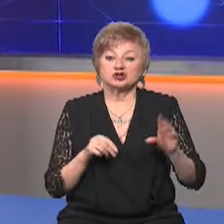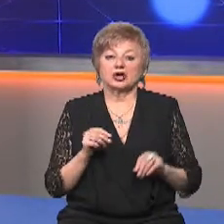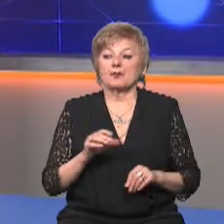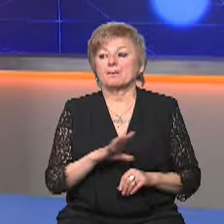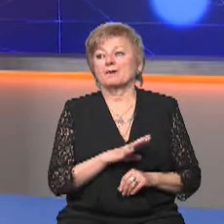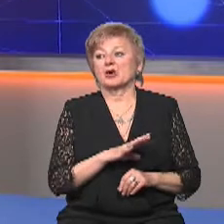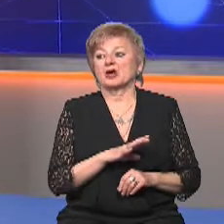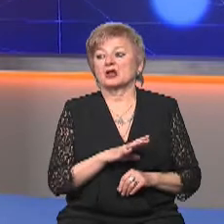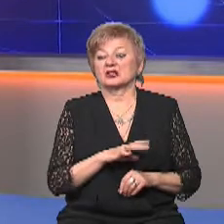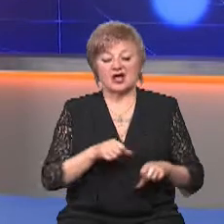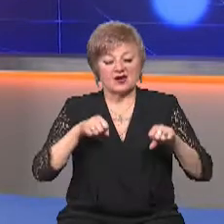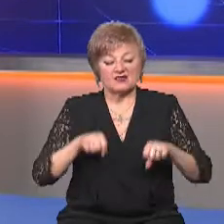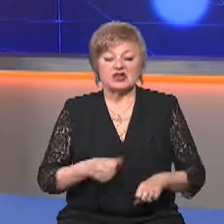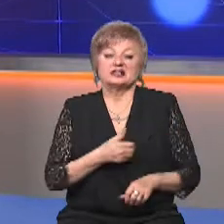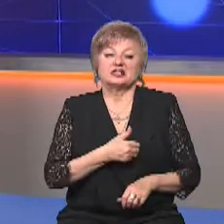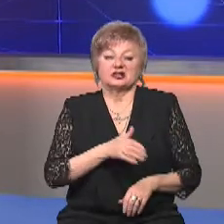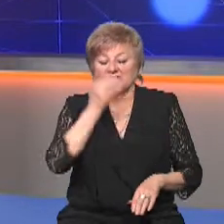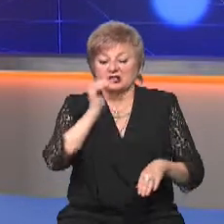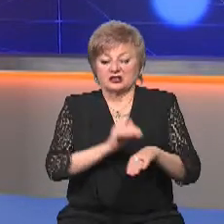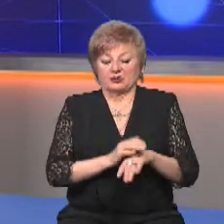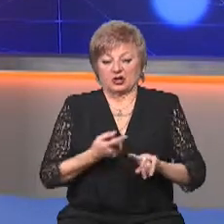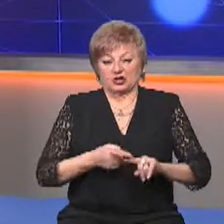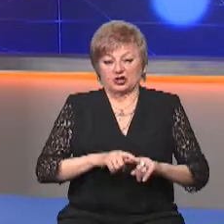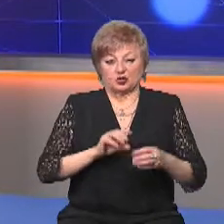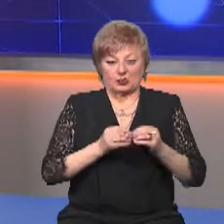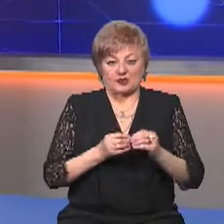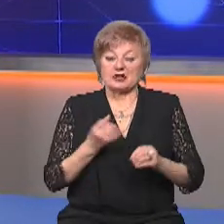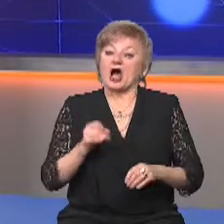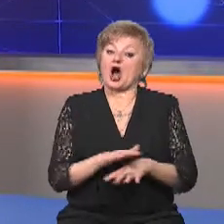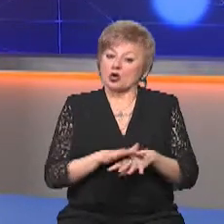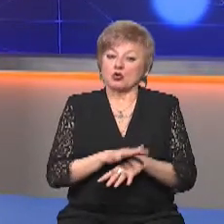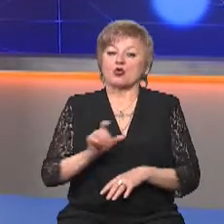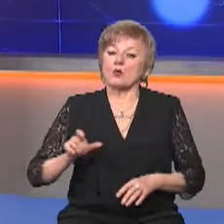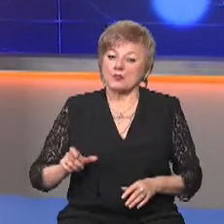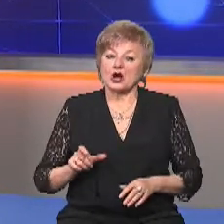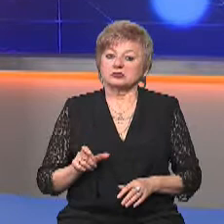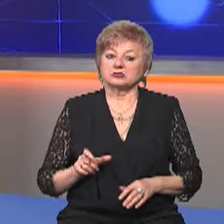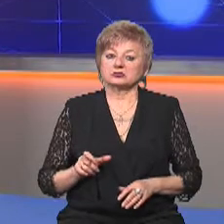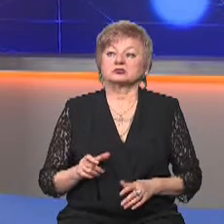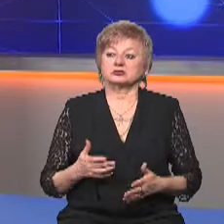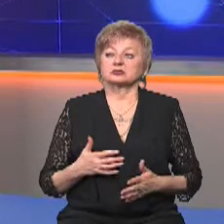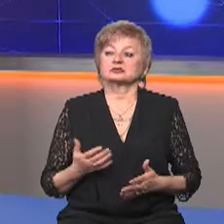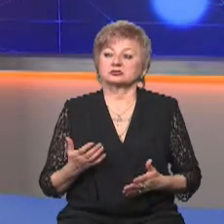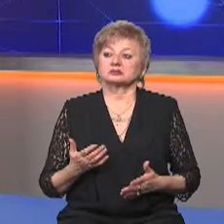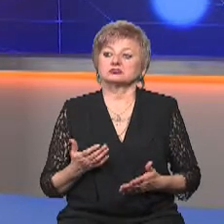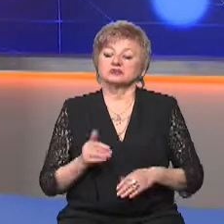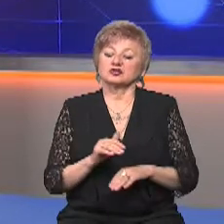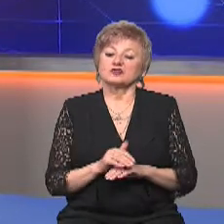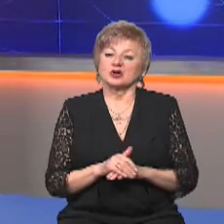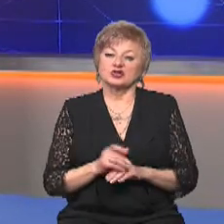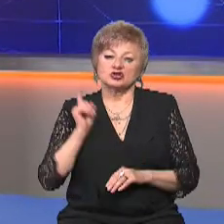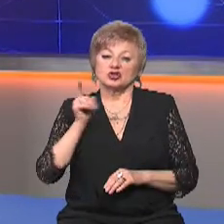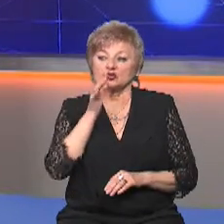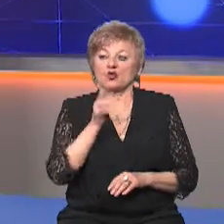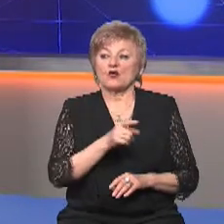було те, що влада не хотіла помічати цю проблему, громадськість була ігнорувалась, тобто фактично на той